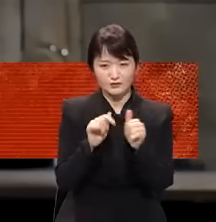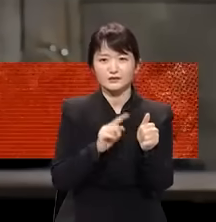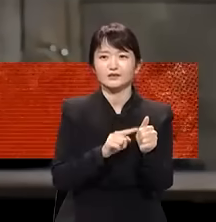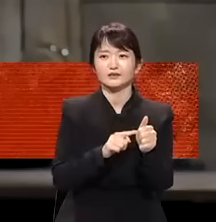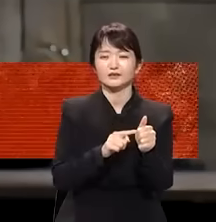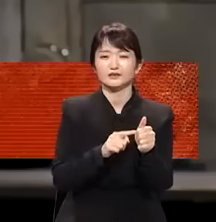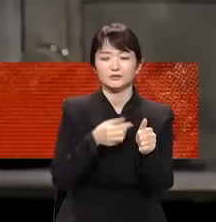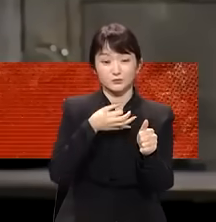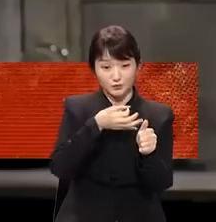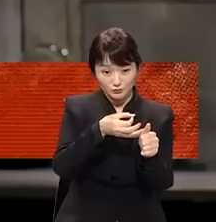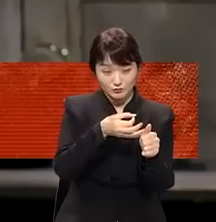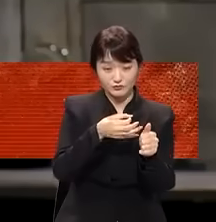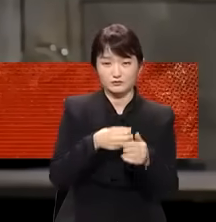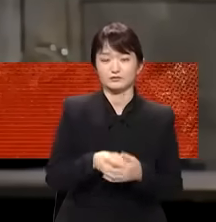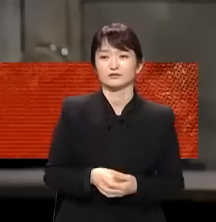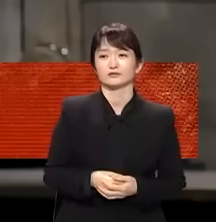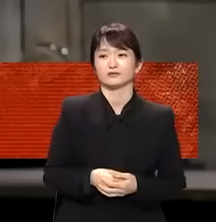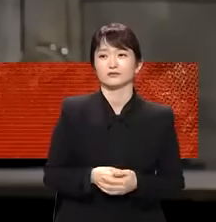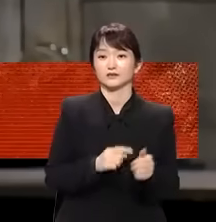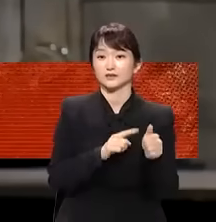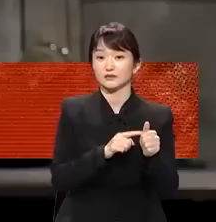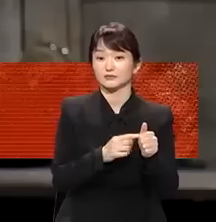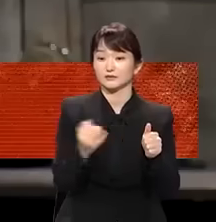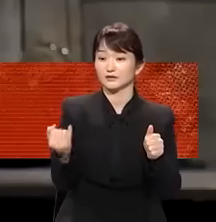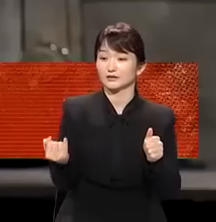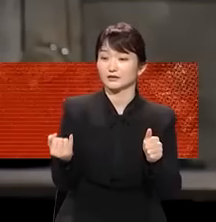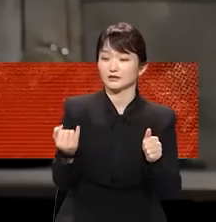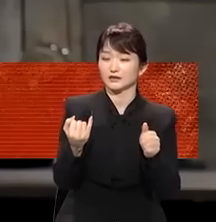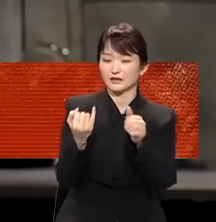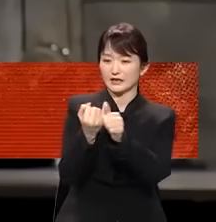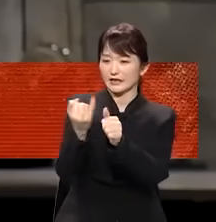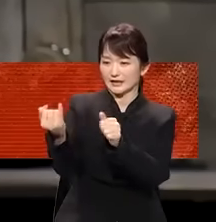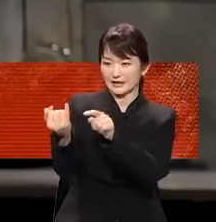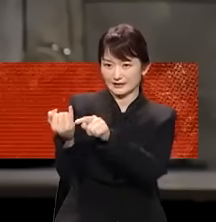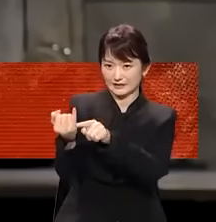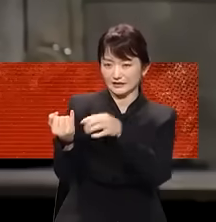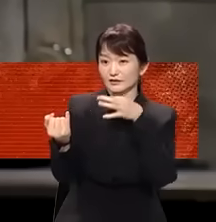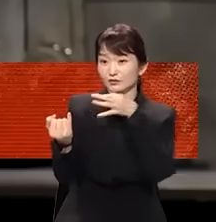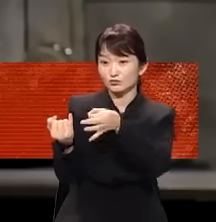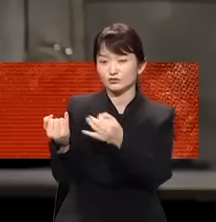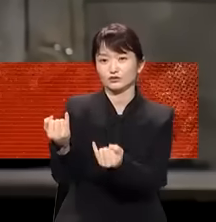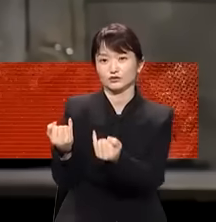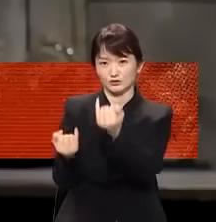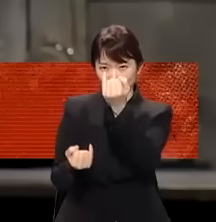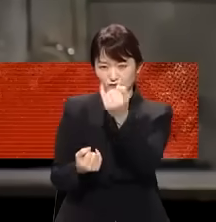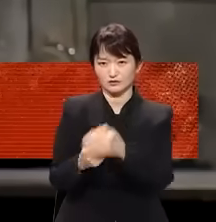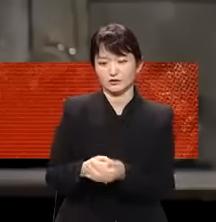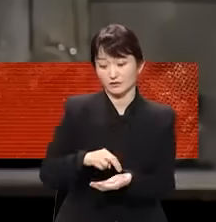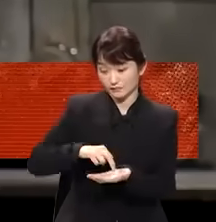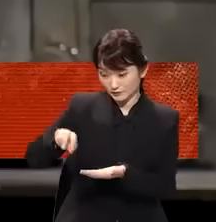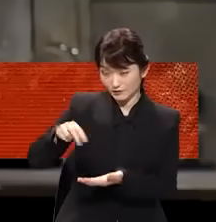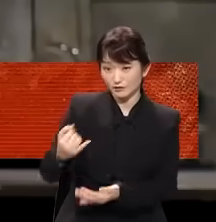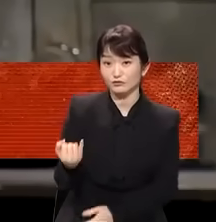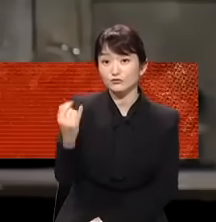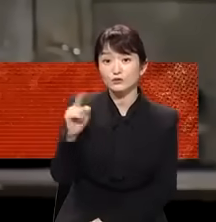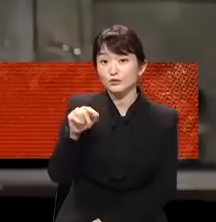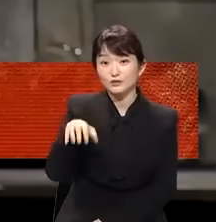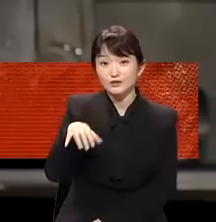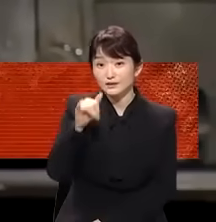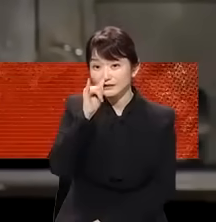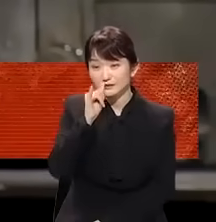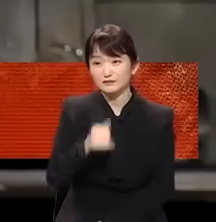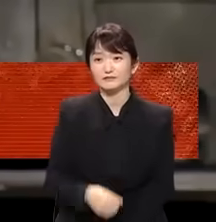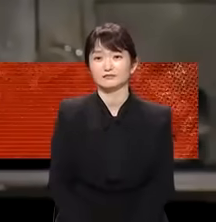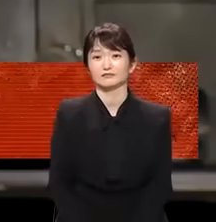연구원님 이러는데 누나 뭐 이렇게 얘기를 해요 아 직장에서 예 메시지도 누나 어디 있어요 이렇게